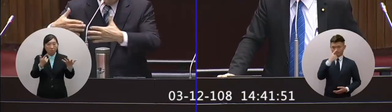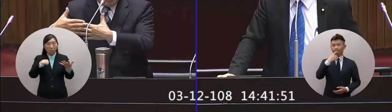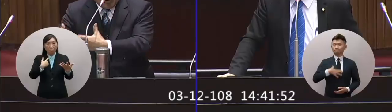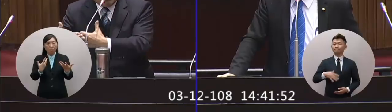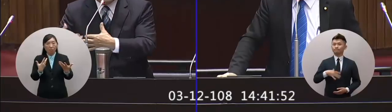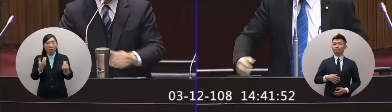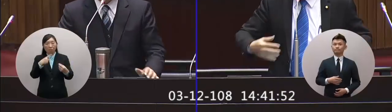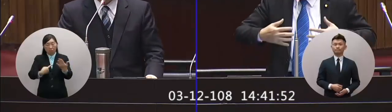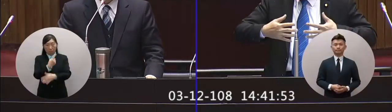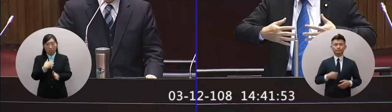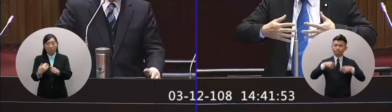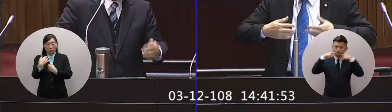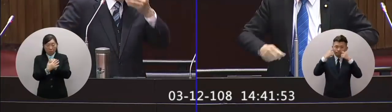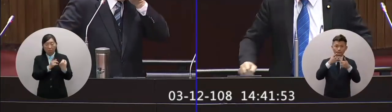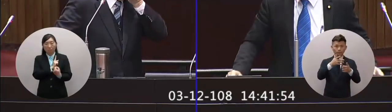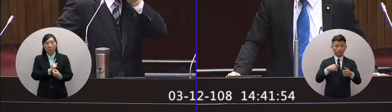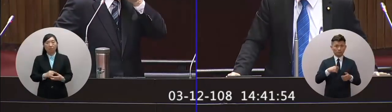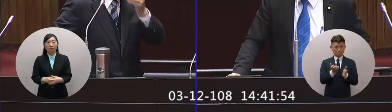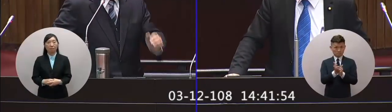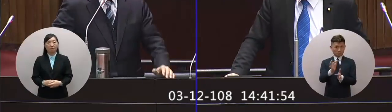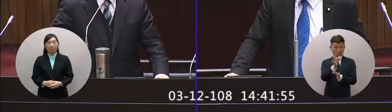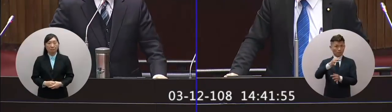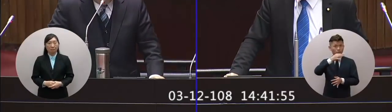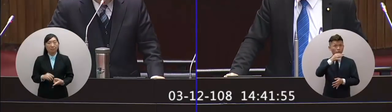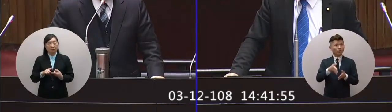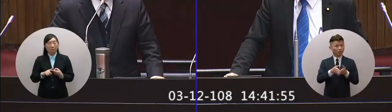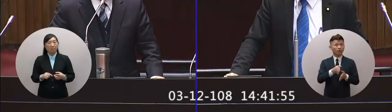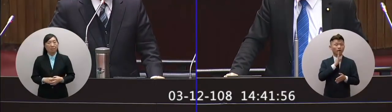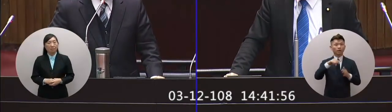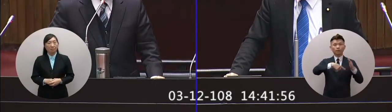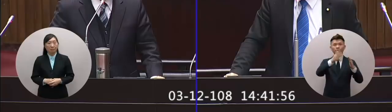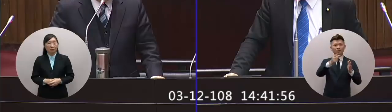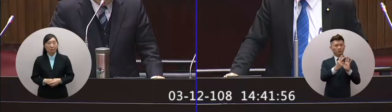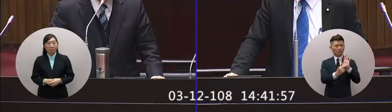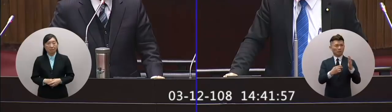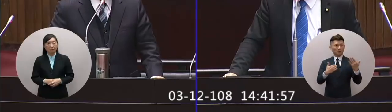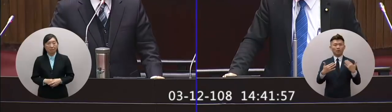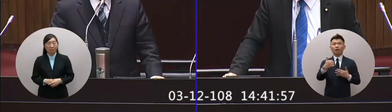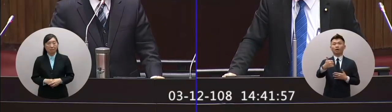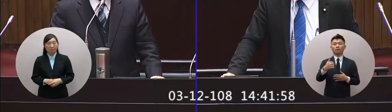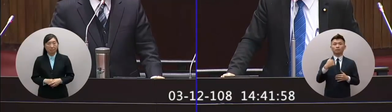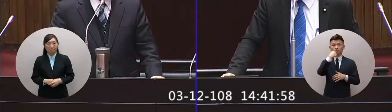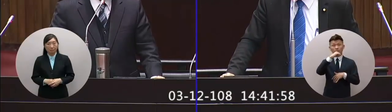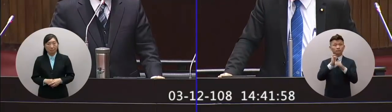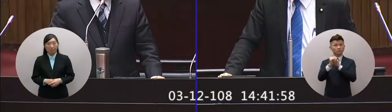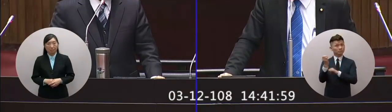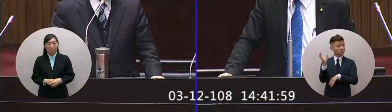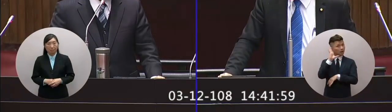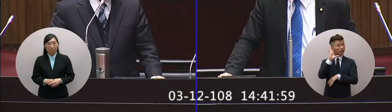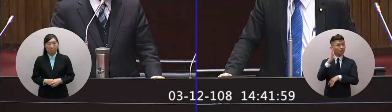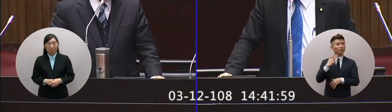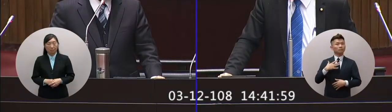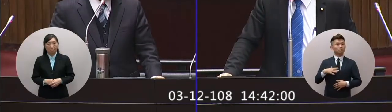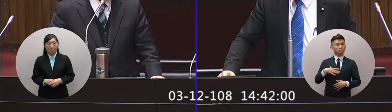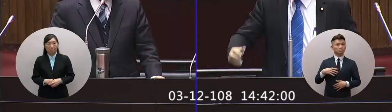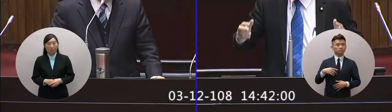讲。 我只是讲，我们要有这个力量而已了哈。 对， 一定你这讲啊真好了哈。我大家人知，或者我们绝对不